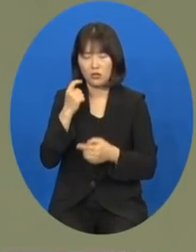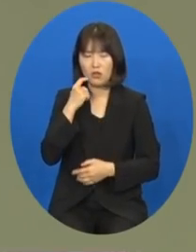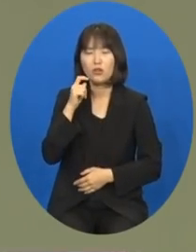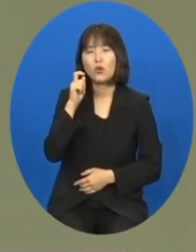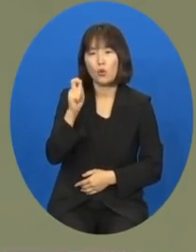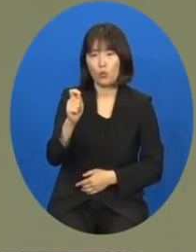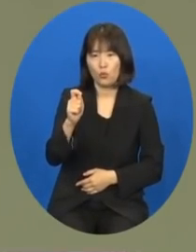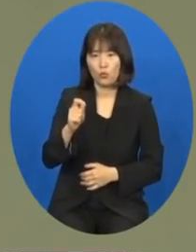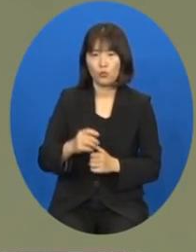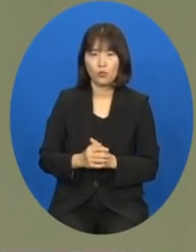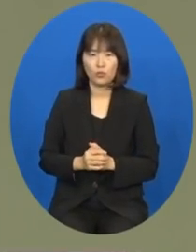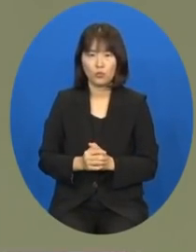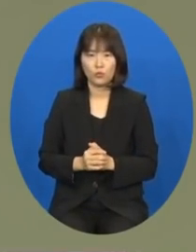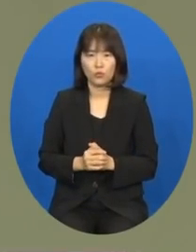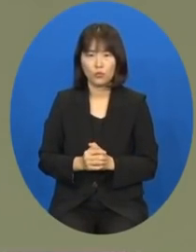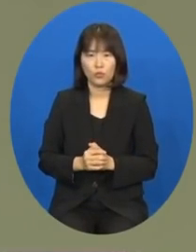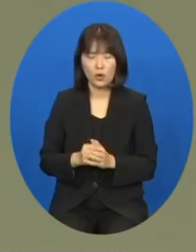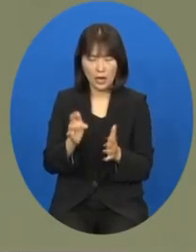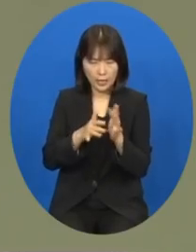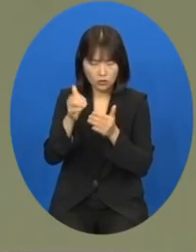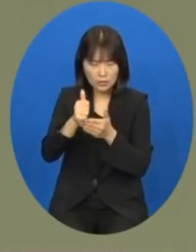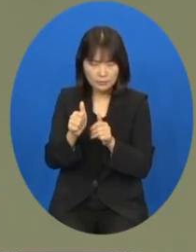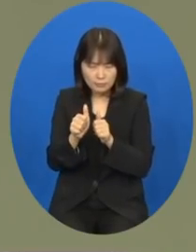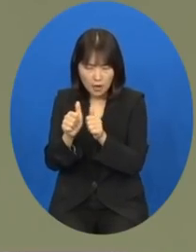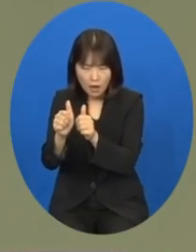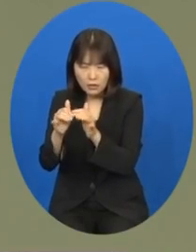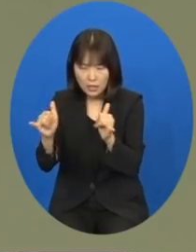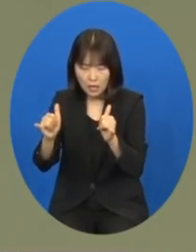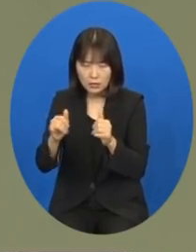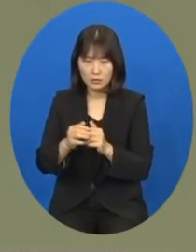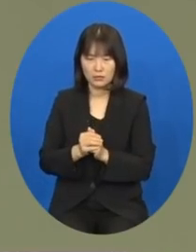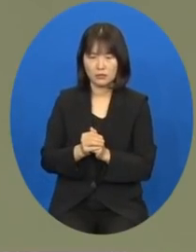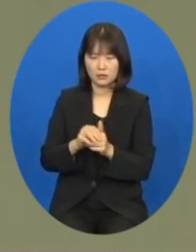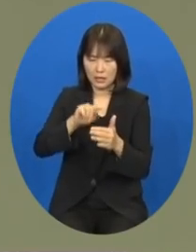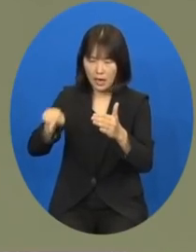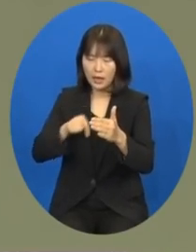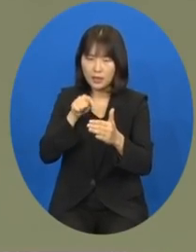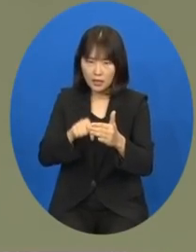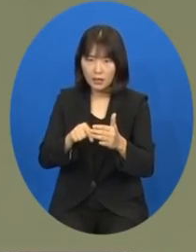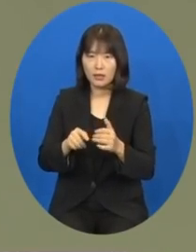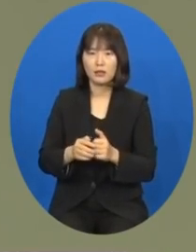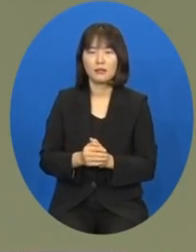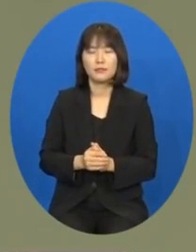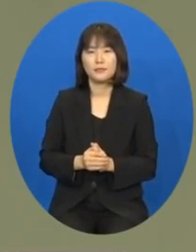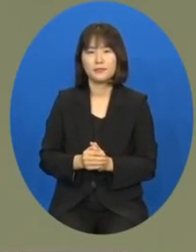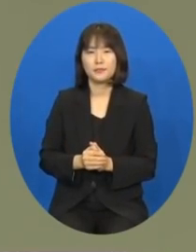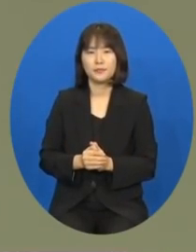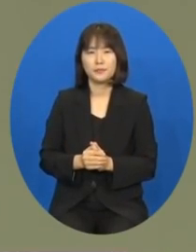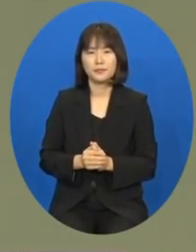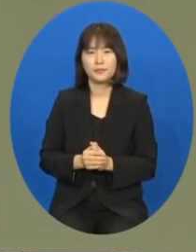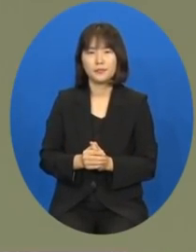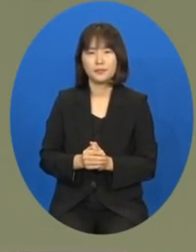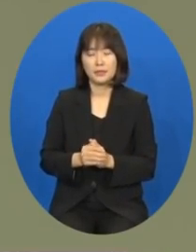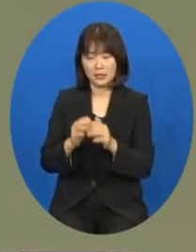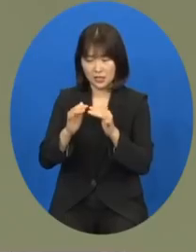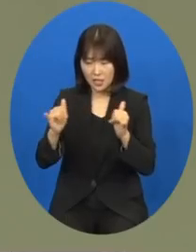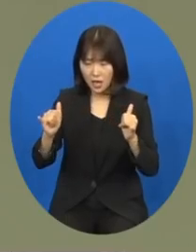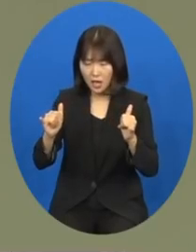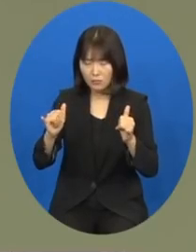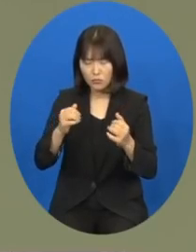예수님의 따르던 이들 중에 심지어 예수님의 핵심 그룹 이나 사크레 들어와 있는 자 이라 할지라도